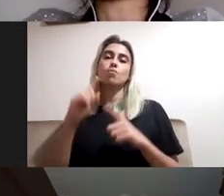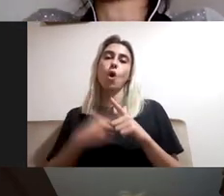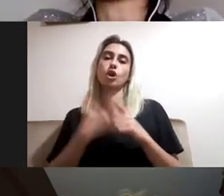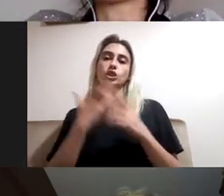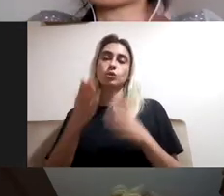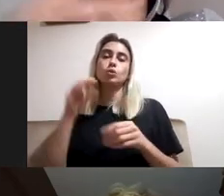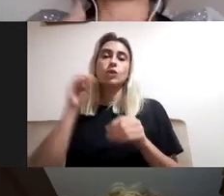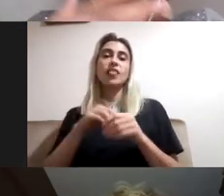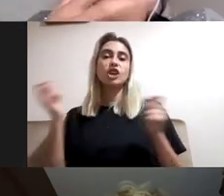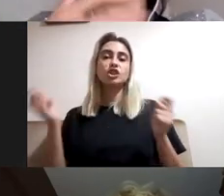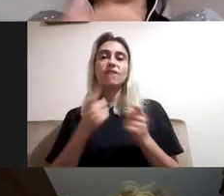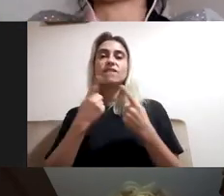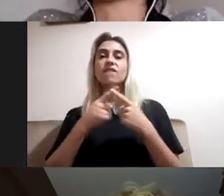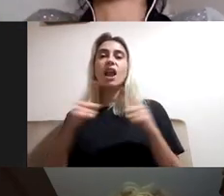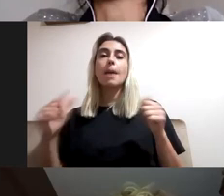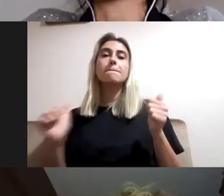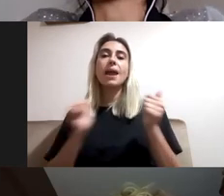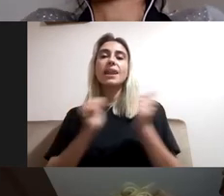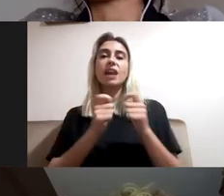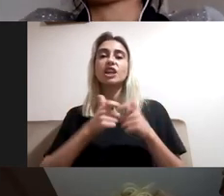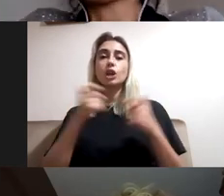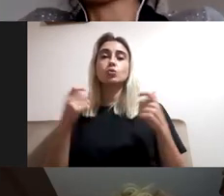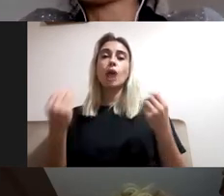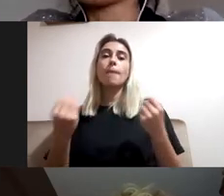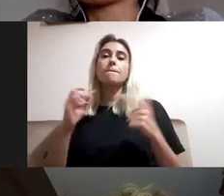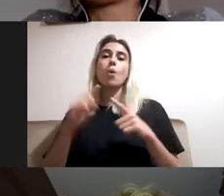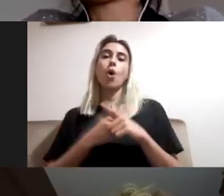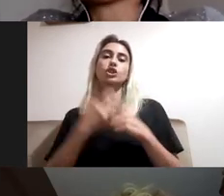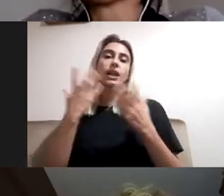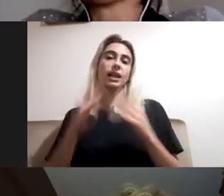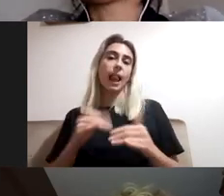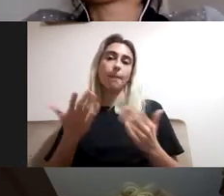üzerine çalışılıp farklı partnerlerle geliştirilmiş güzel projeler haline gelebilir.